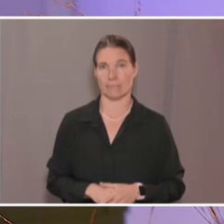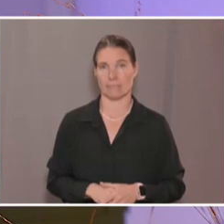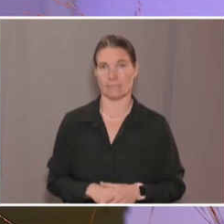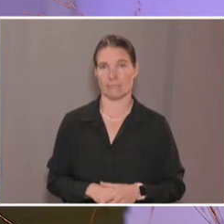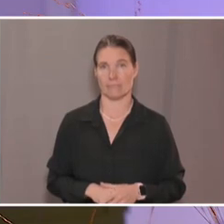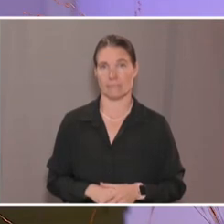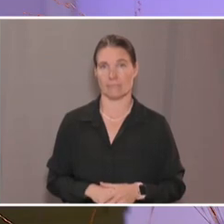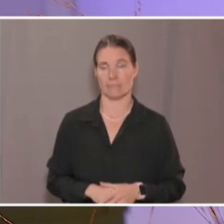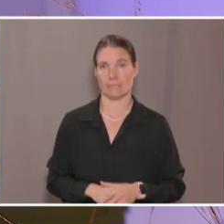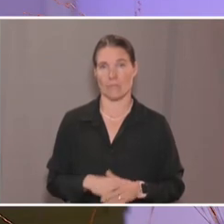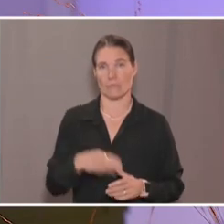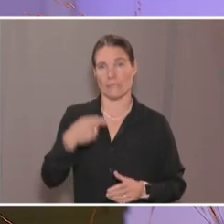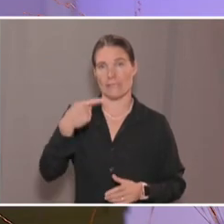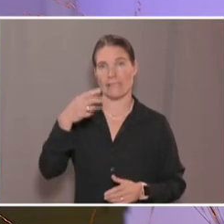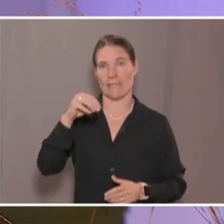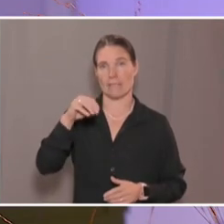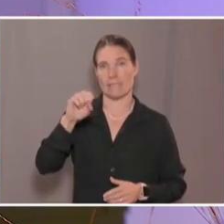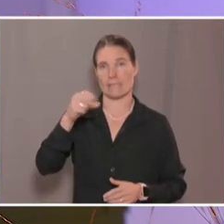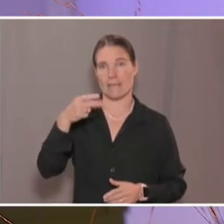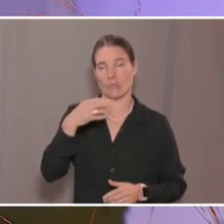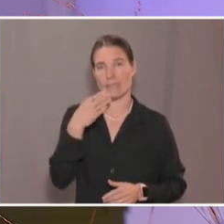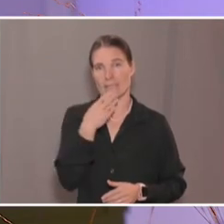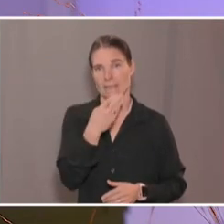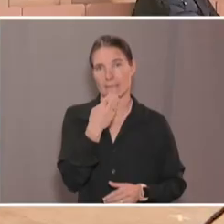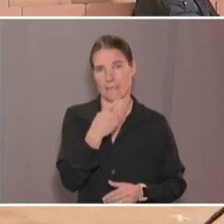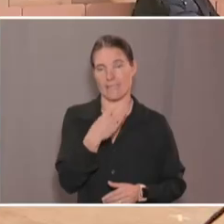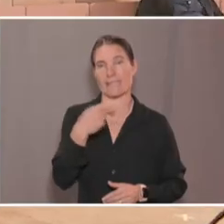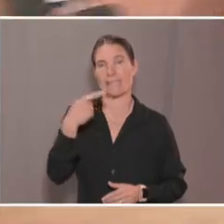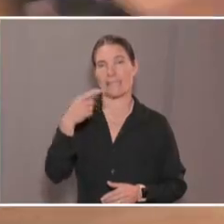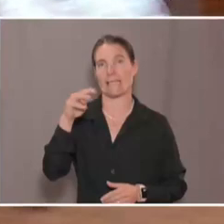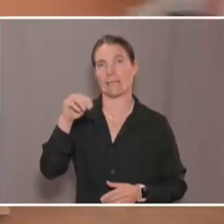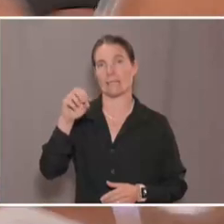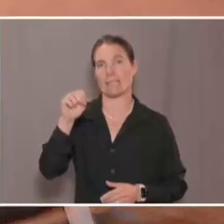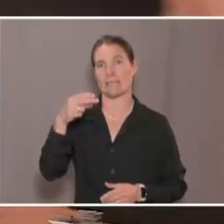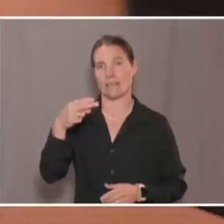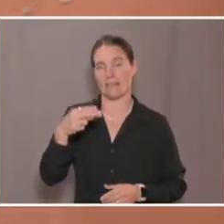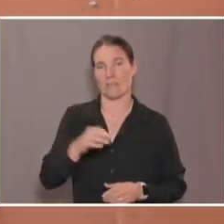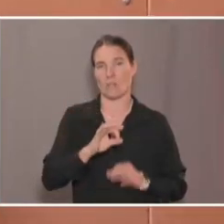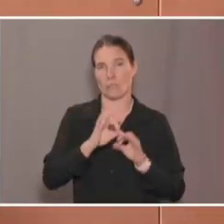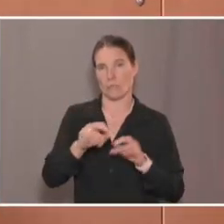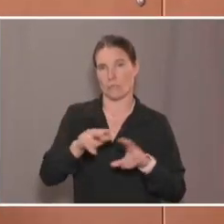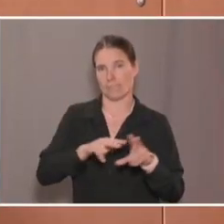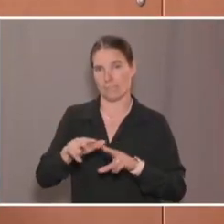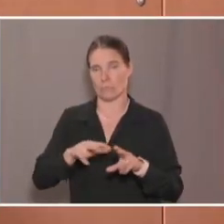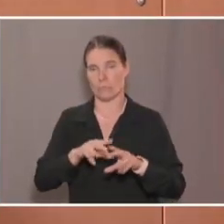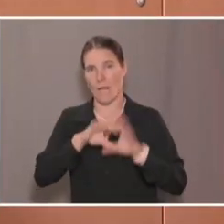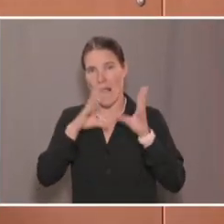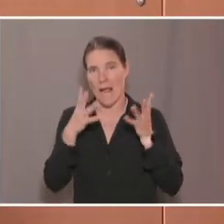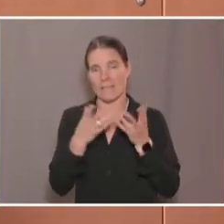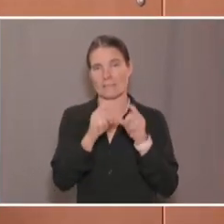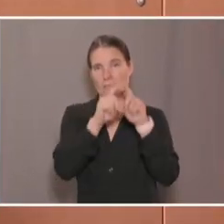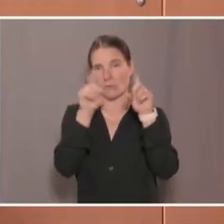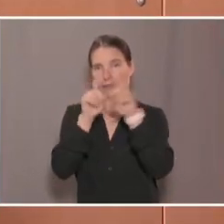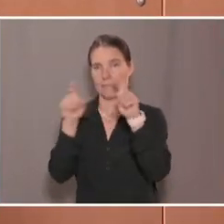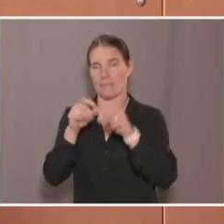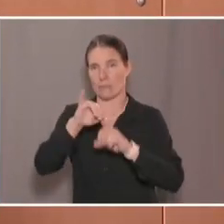der GMSH, einen herzlichen Dank an die GMSH und alle Unternehmen, die dieses Projekt